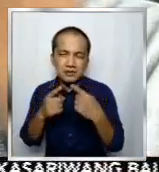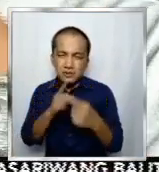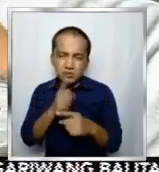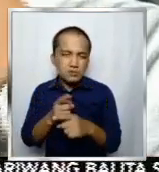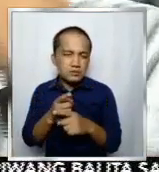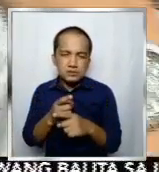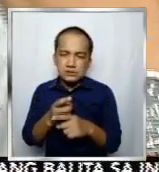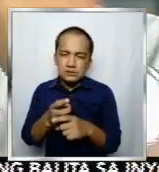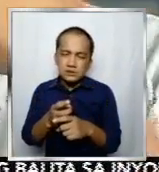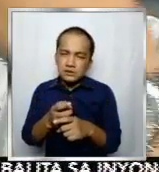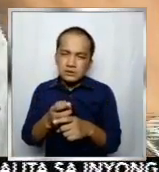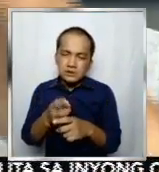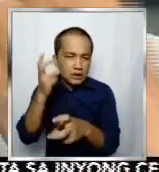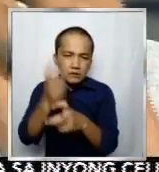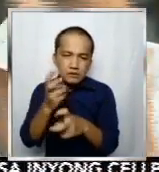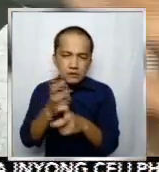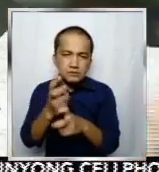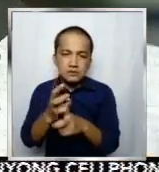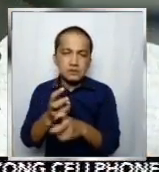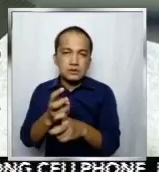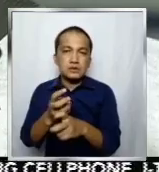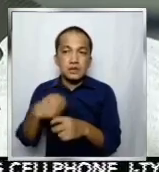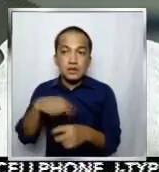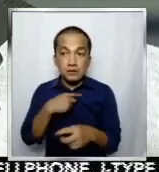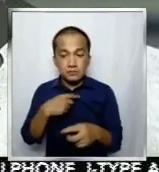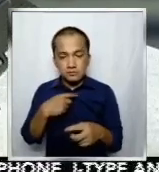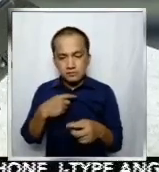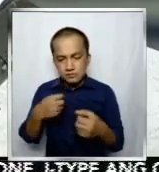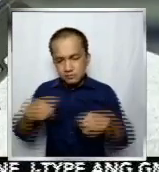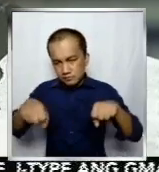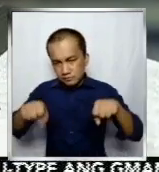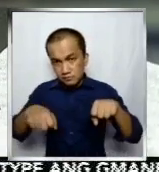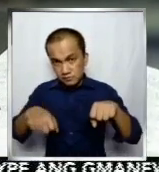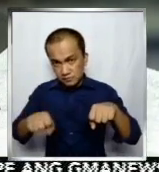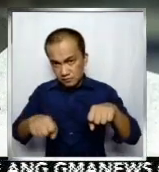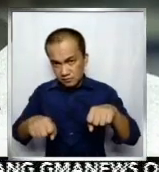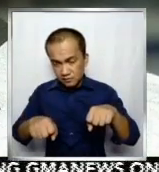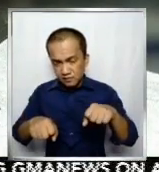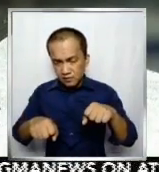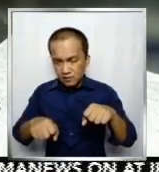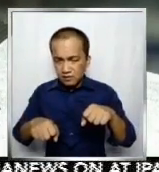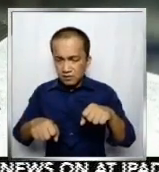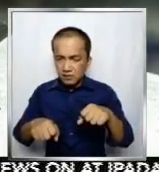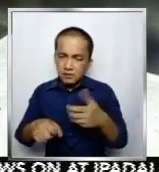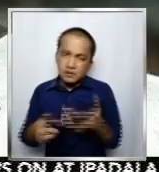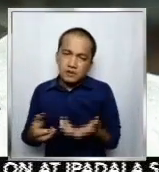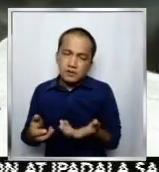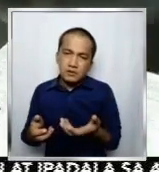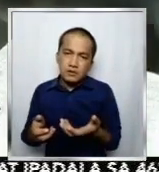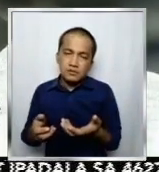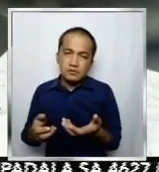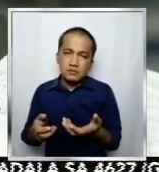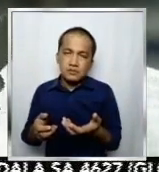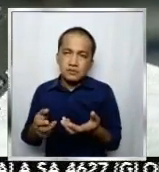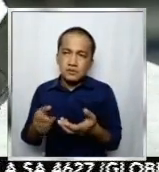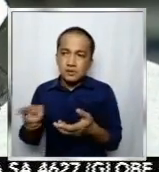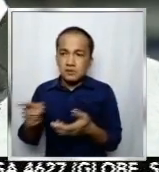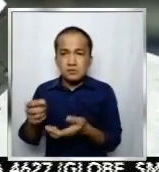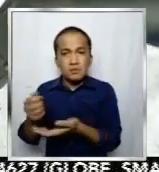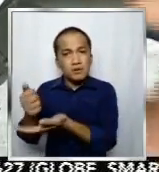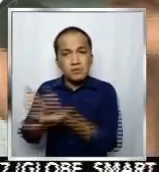mga tricycle driver na totally, yung mga dumadating na tulong sa